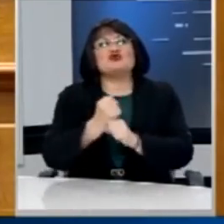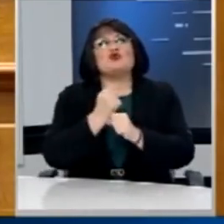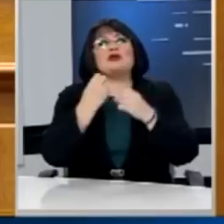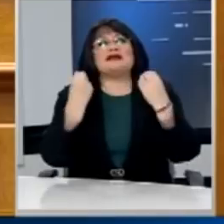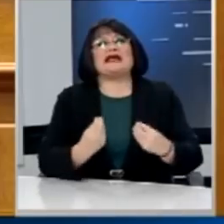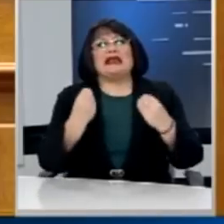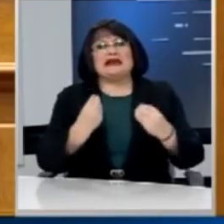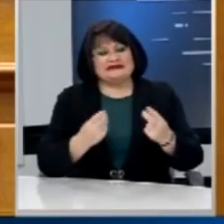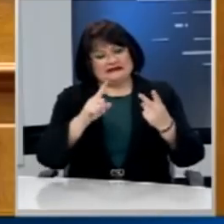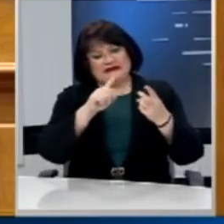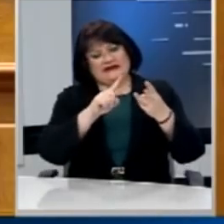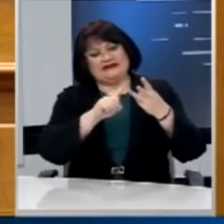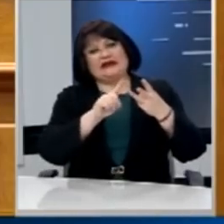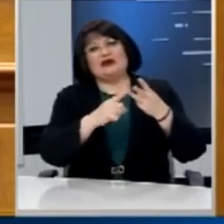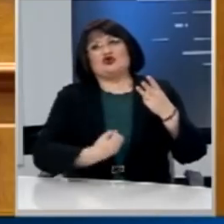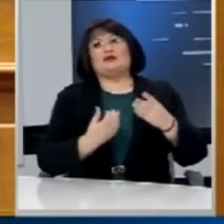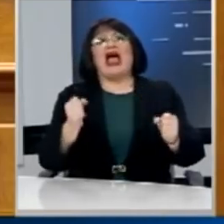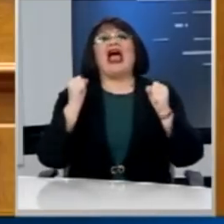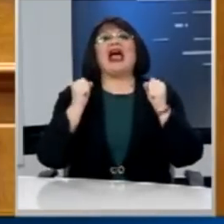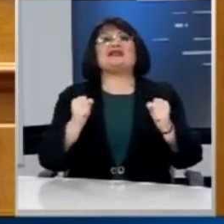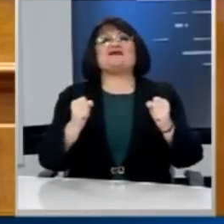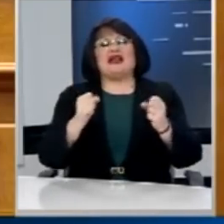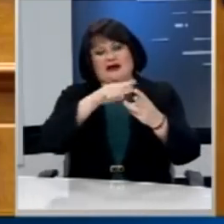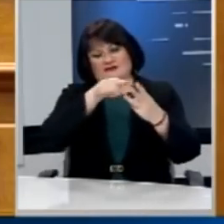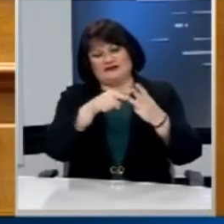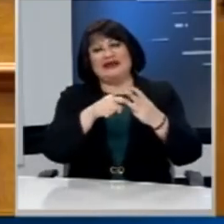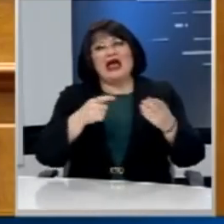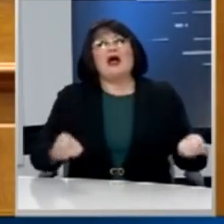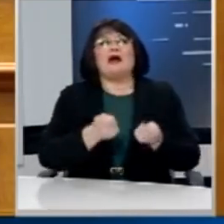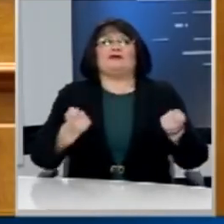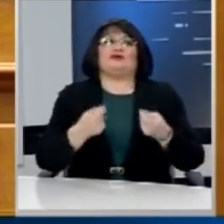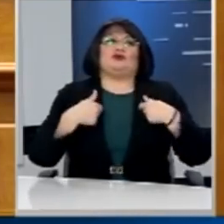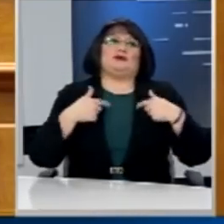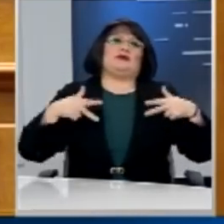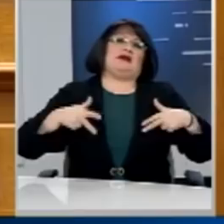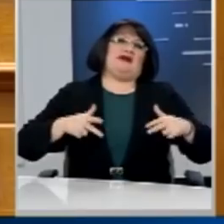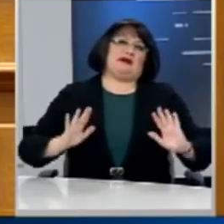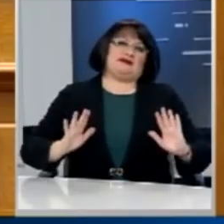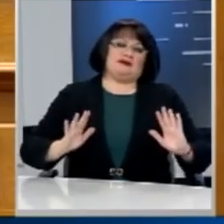εργασίας και θα αποκαταστήσω το αίσθημα ασφάλειας, και αυτό ακριβώς κάνει αυτή η κυβέρνηση.